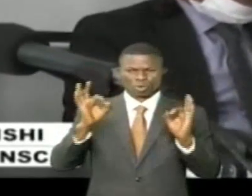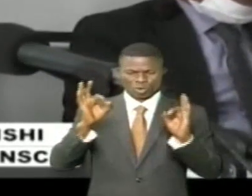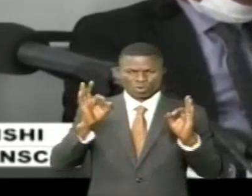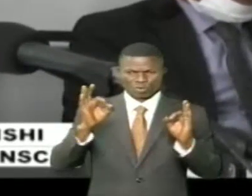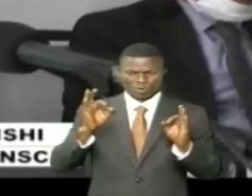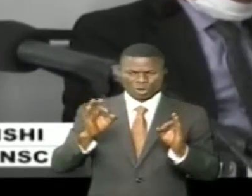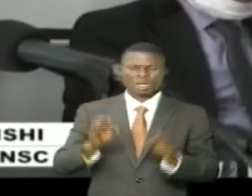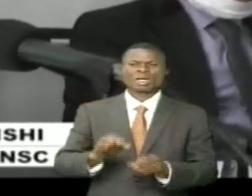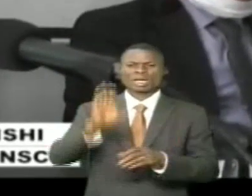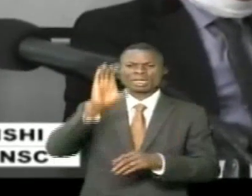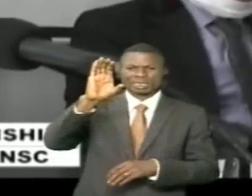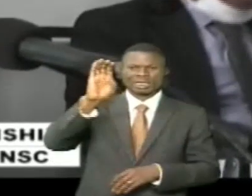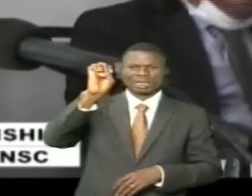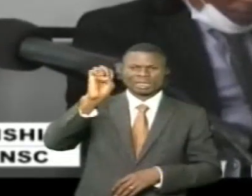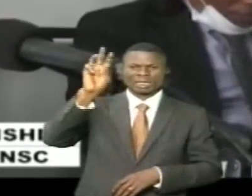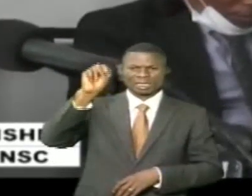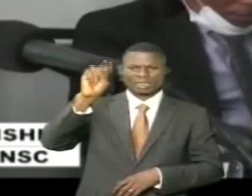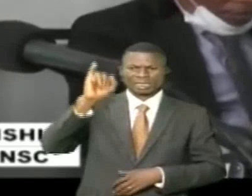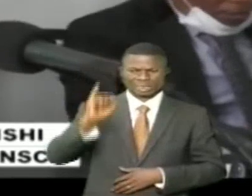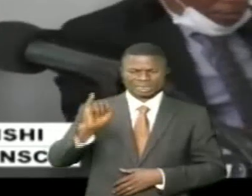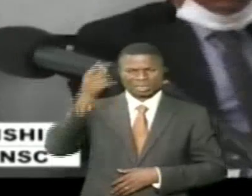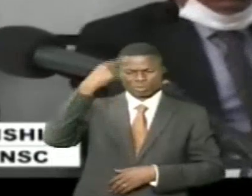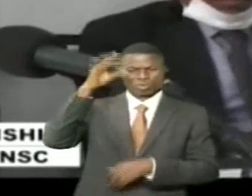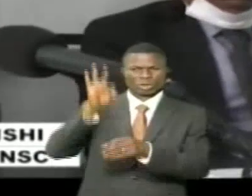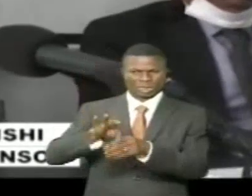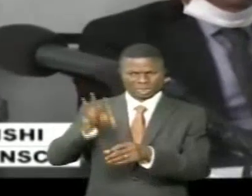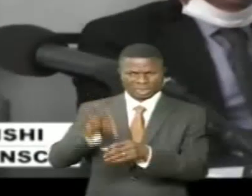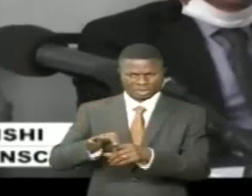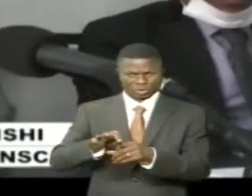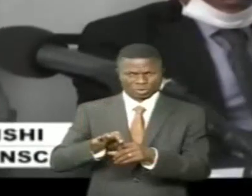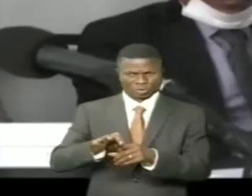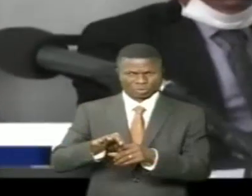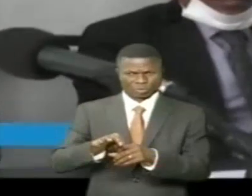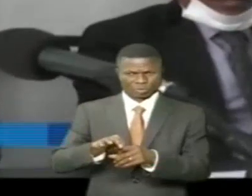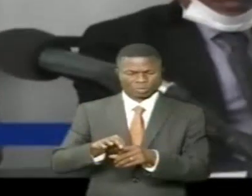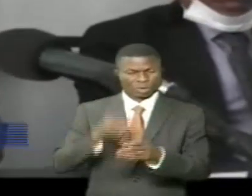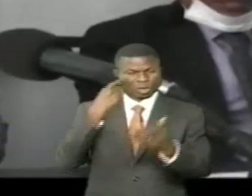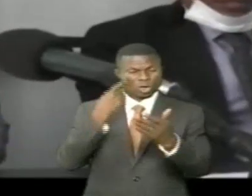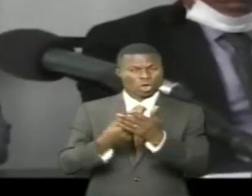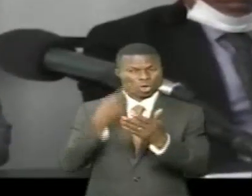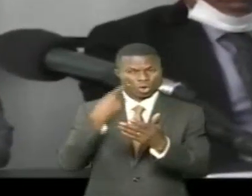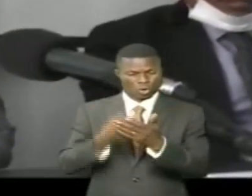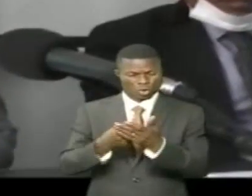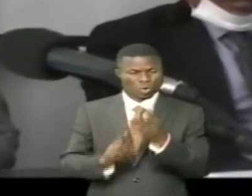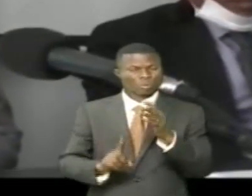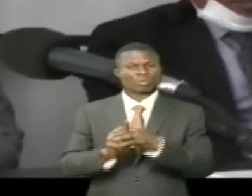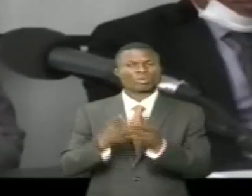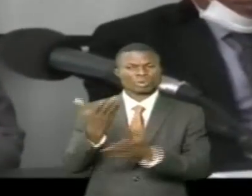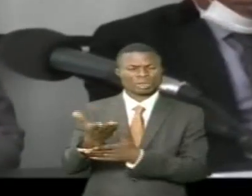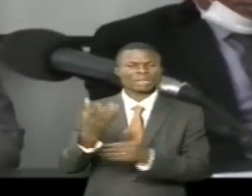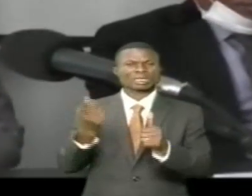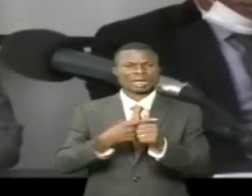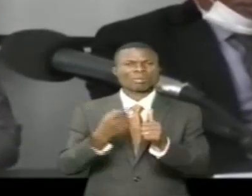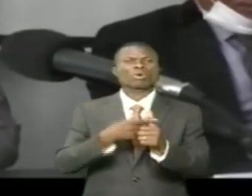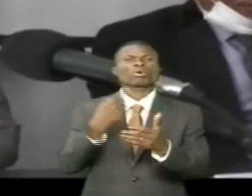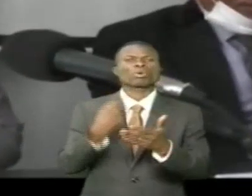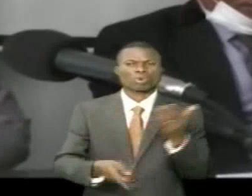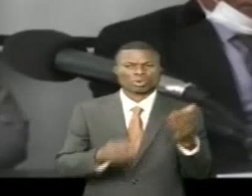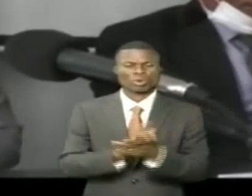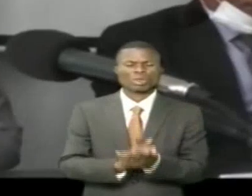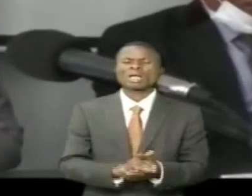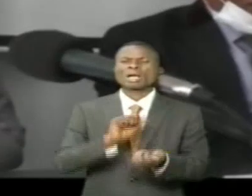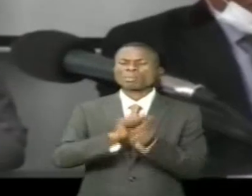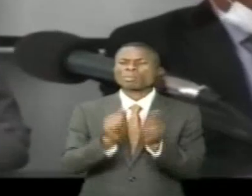Commission électorale nationale indépendante. Une constante s'est dégagée, à savoir la